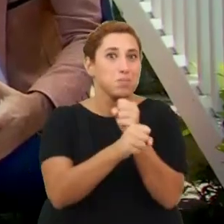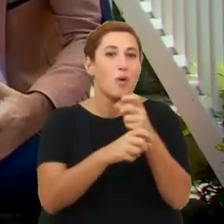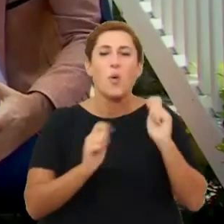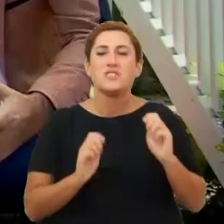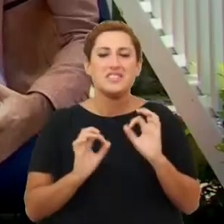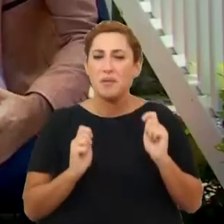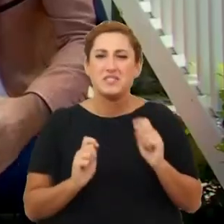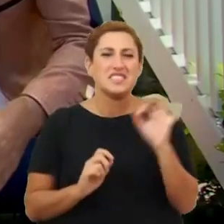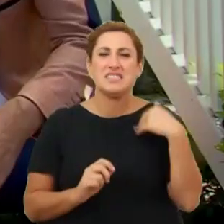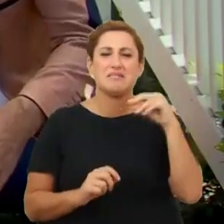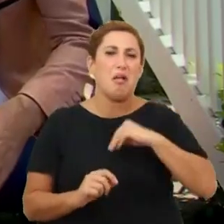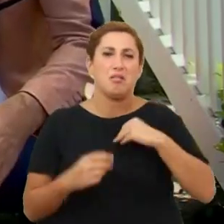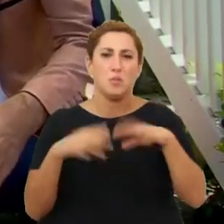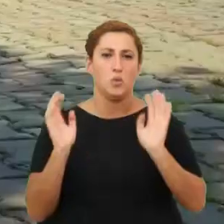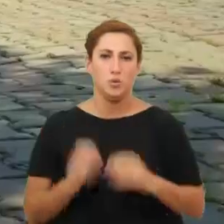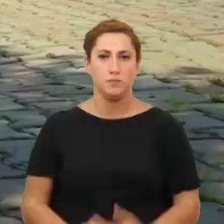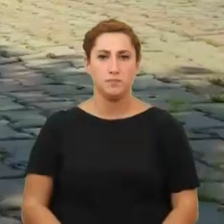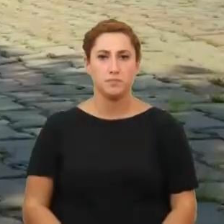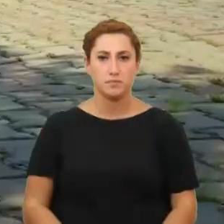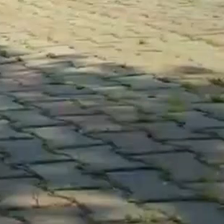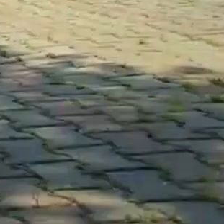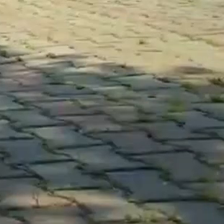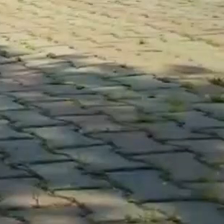hiç zannetmiyorum